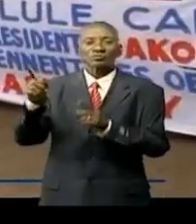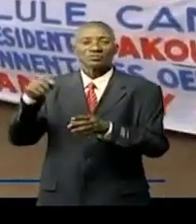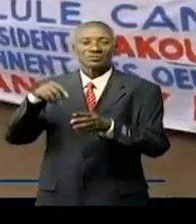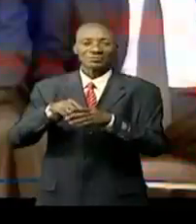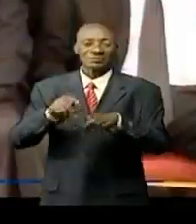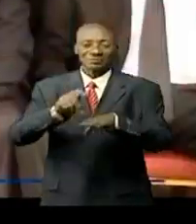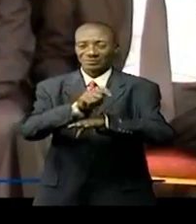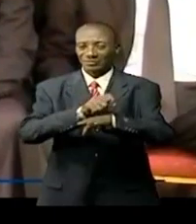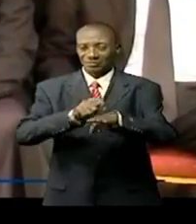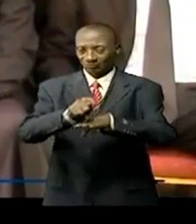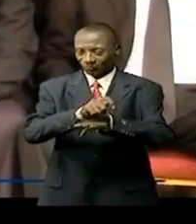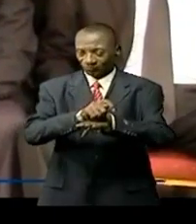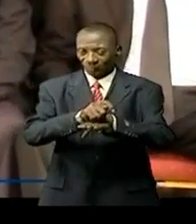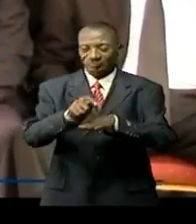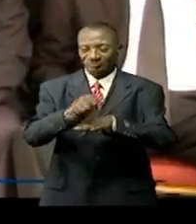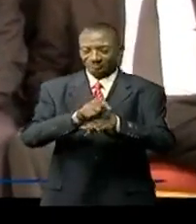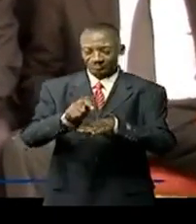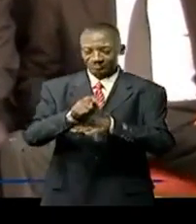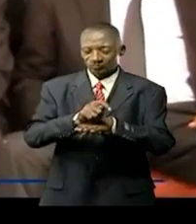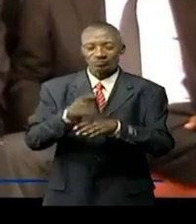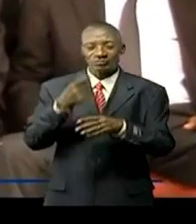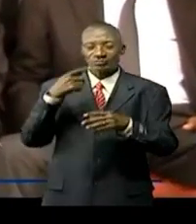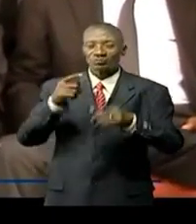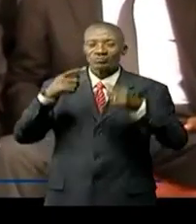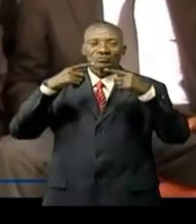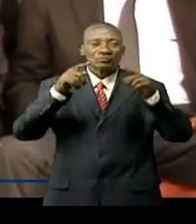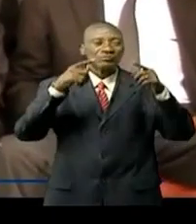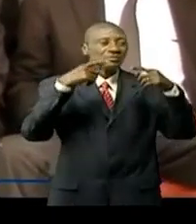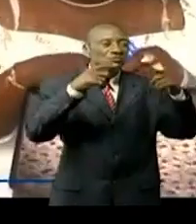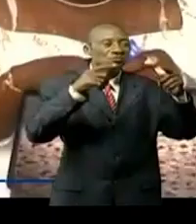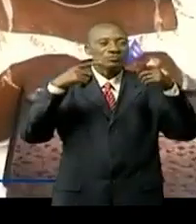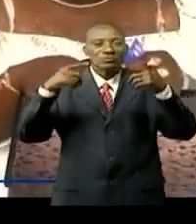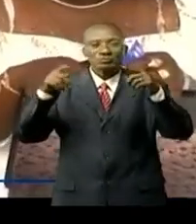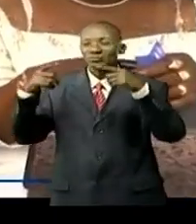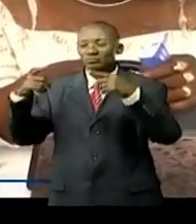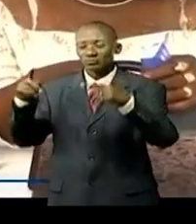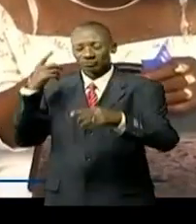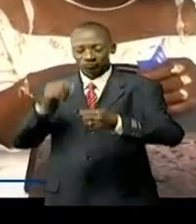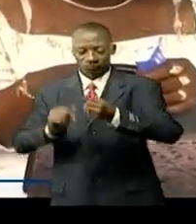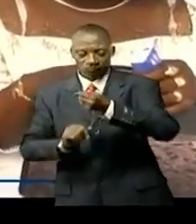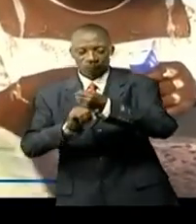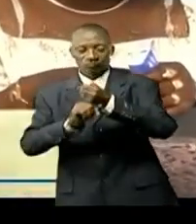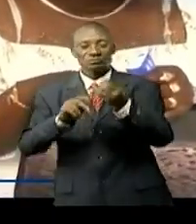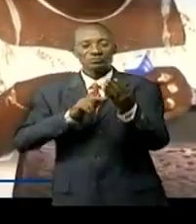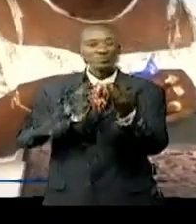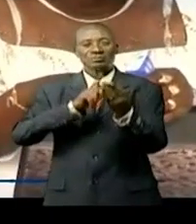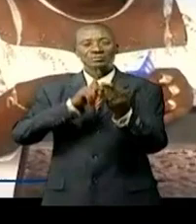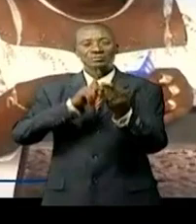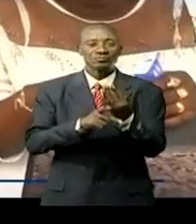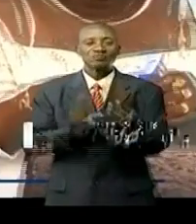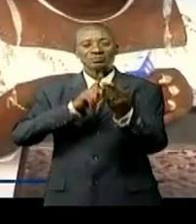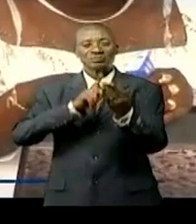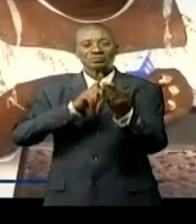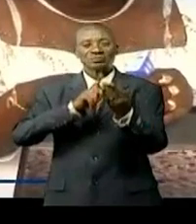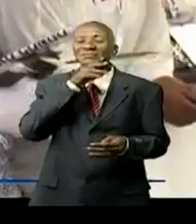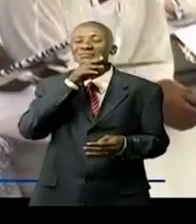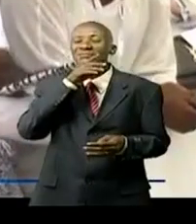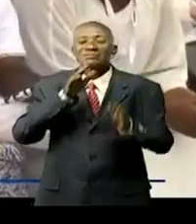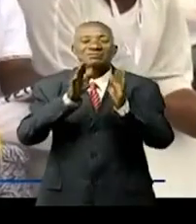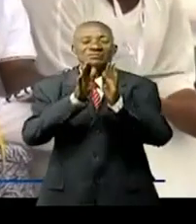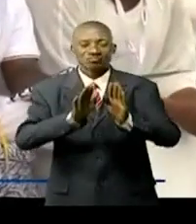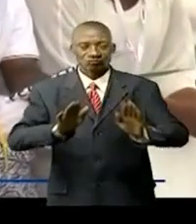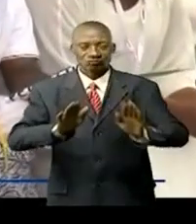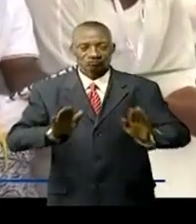sa base naturelle de Tchangou au soutien aux actions du projet Kinshasa-Bopeto, initié par le gouverneur Jean-Pierre Mbaka